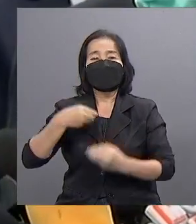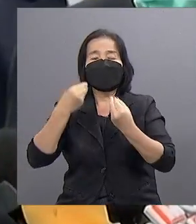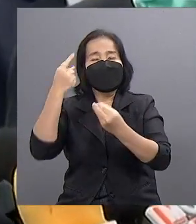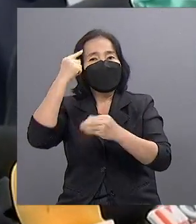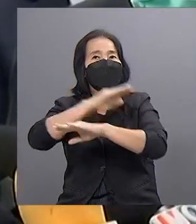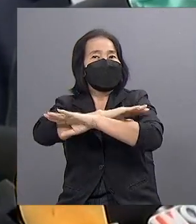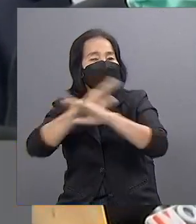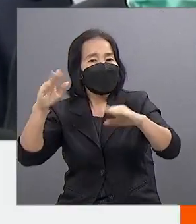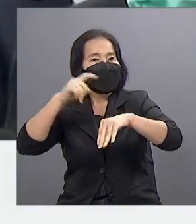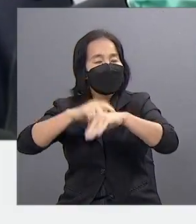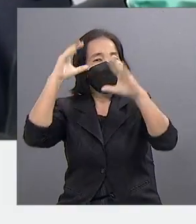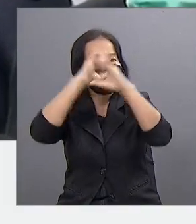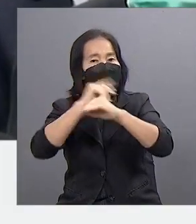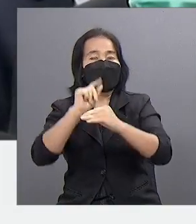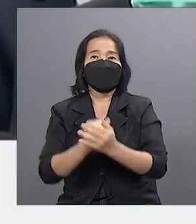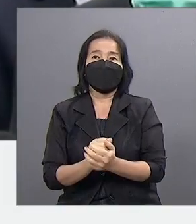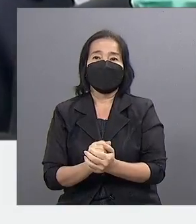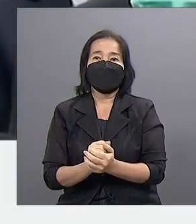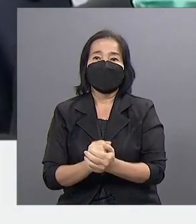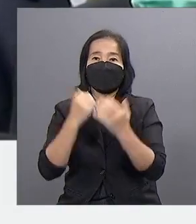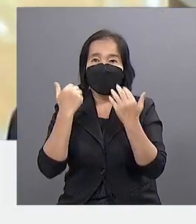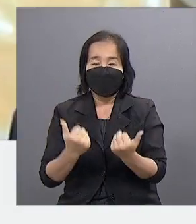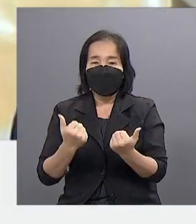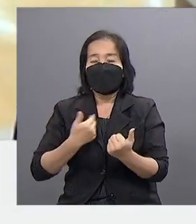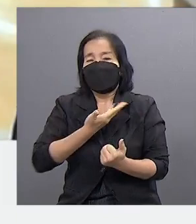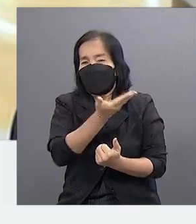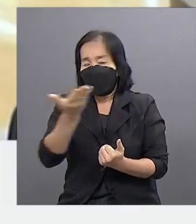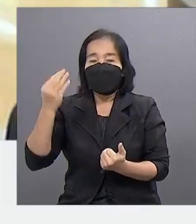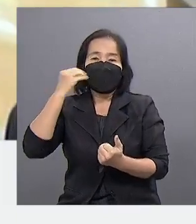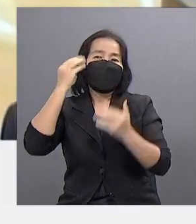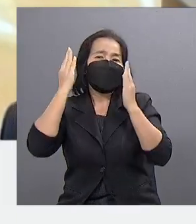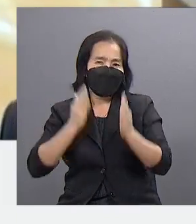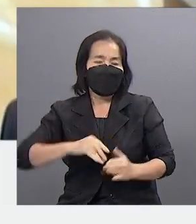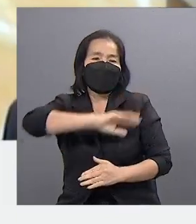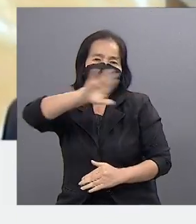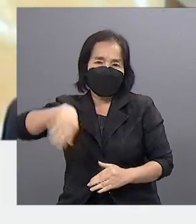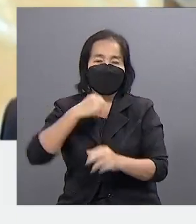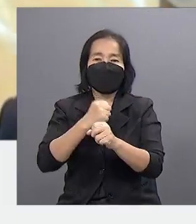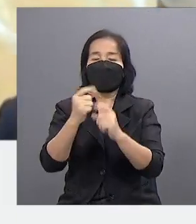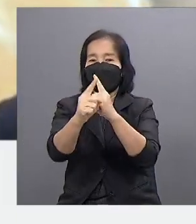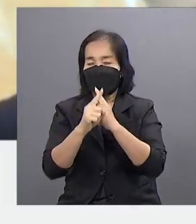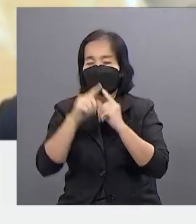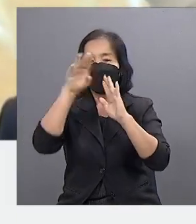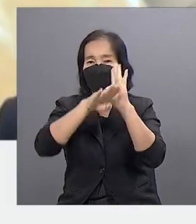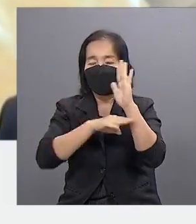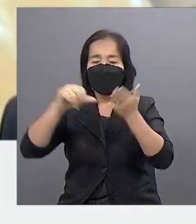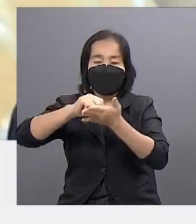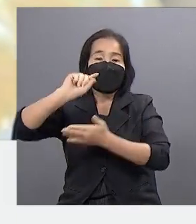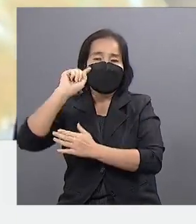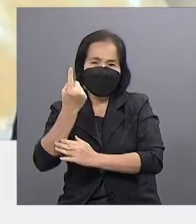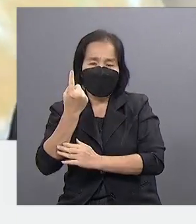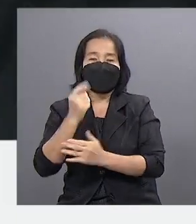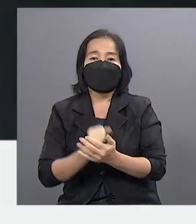ที่ 1กันยายนนี้นายกรัฐมนตรีขอให้ทุกคนปฏิบัติตามมาตรการต่างๆที่ปรับใหม่อย่างเคร่งครัดรหัส